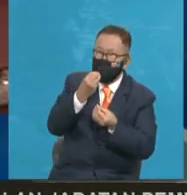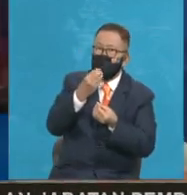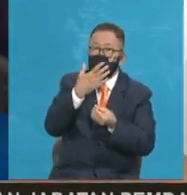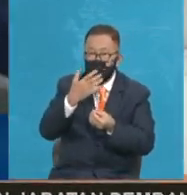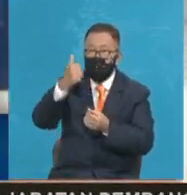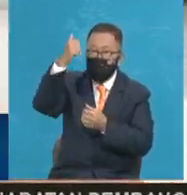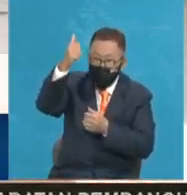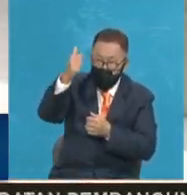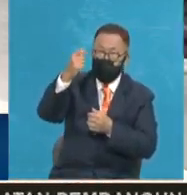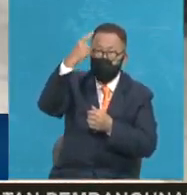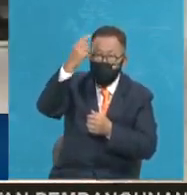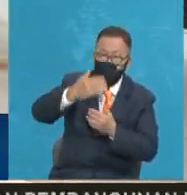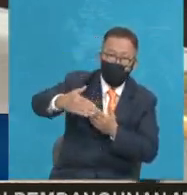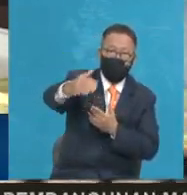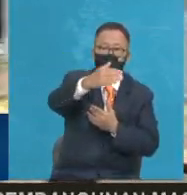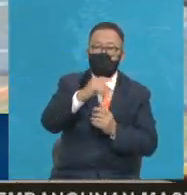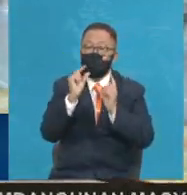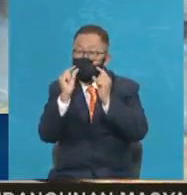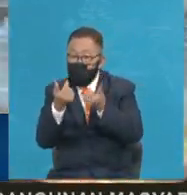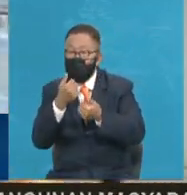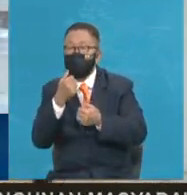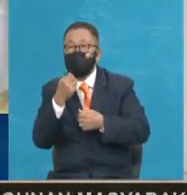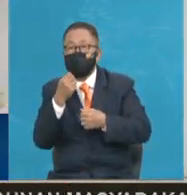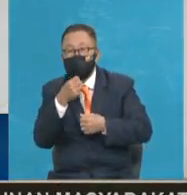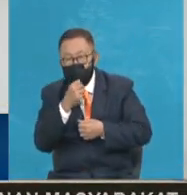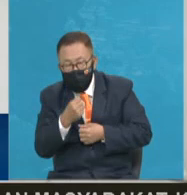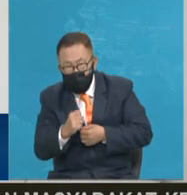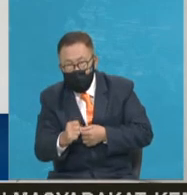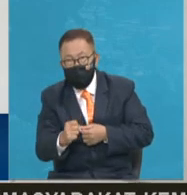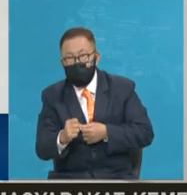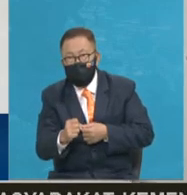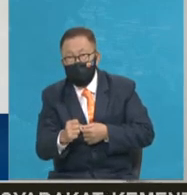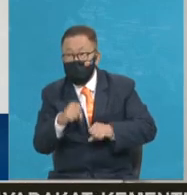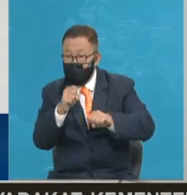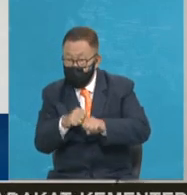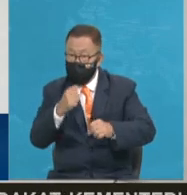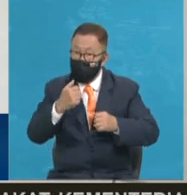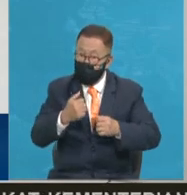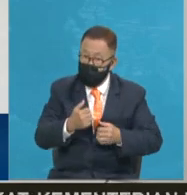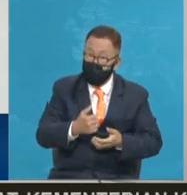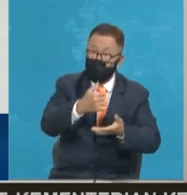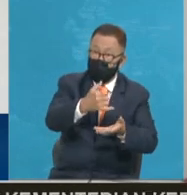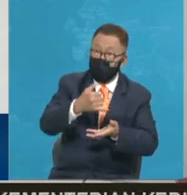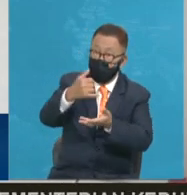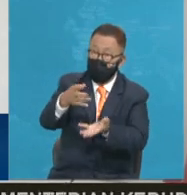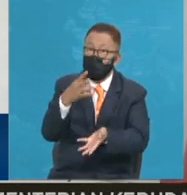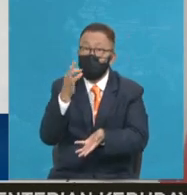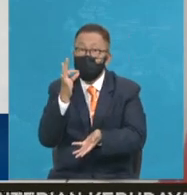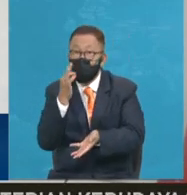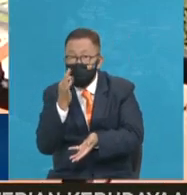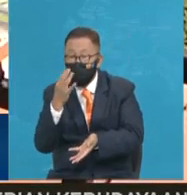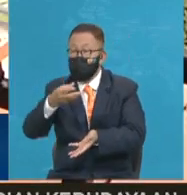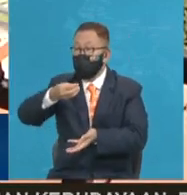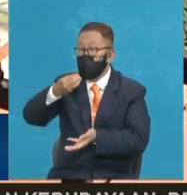bagi keperluan golongan warga emas yang kurang berkemampuan jenis sumbangan yang diperlukan berupa buah-buahan segar